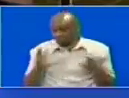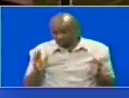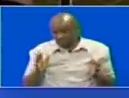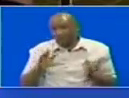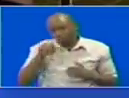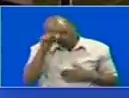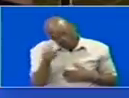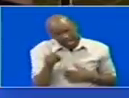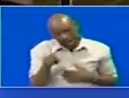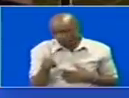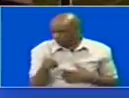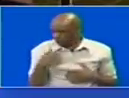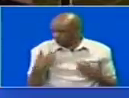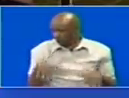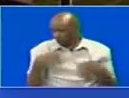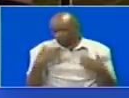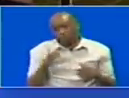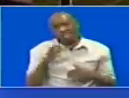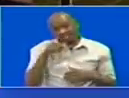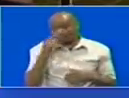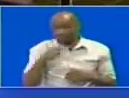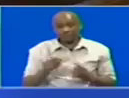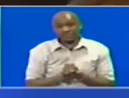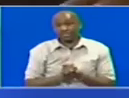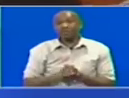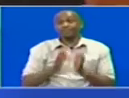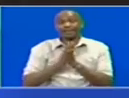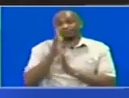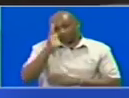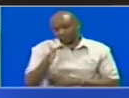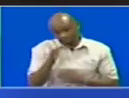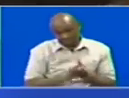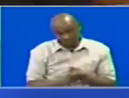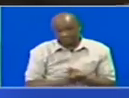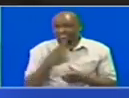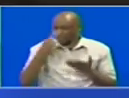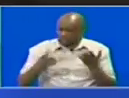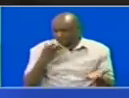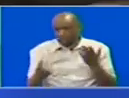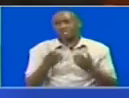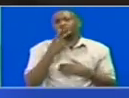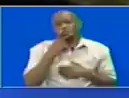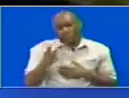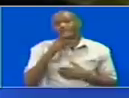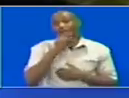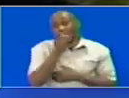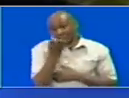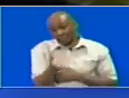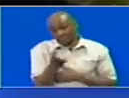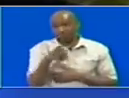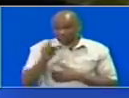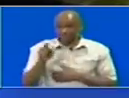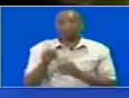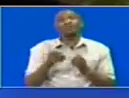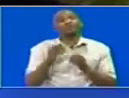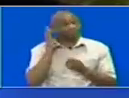hey, ikakua sasa ni kumuombea kwanza. He estimates that there are about 200 men who have sex